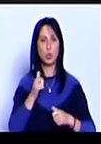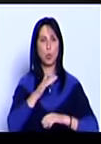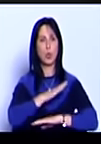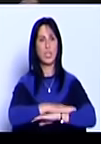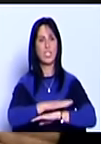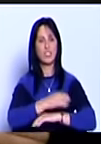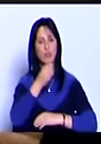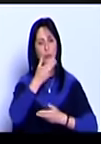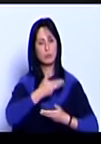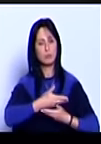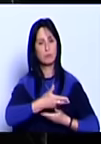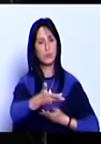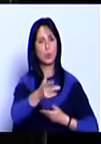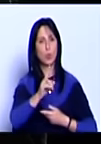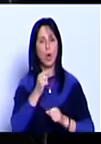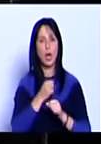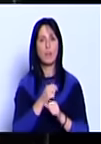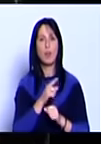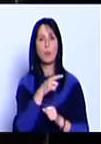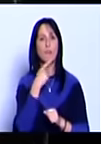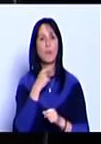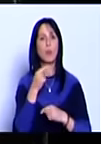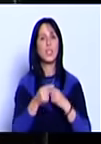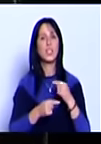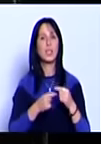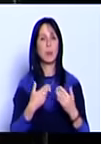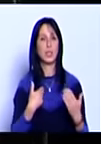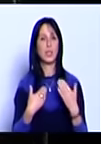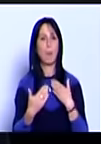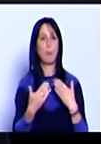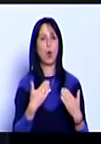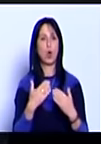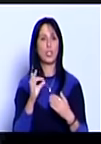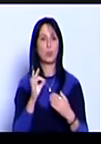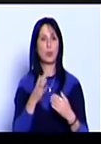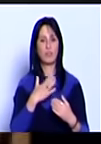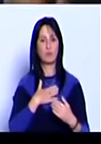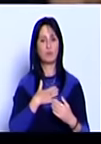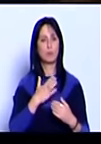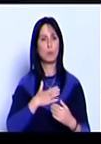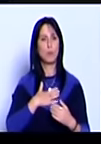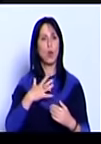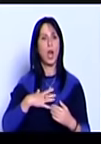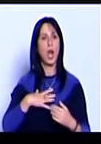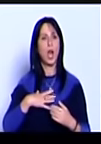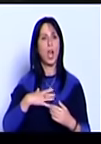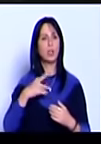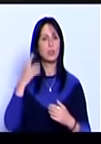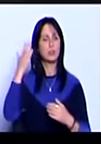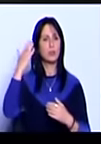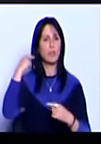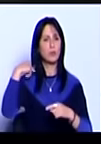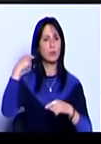იქცეოდის უფრას, როგორ აწყობდეს. თქვენ რას გულისხმობთ? მე გულისხმობ დამოკიდებულებათა თავისებურებას, რომელიც